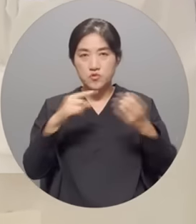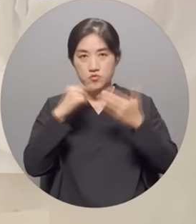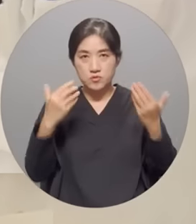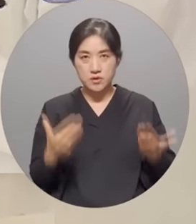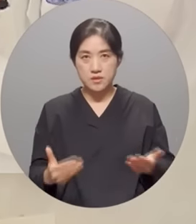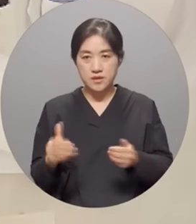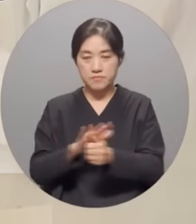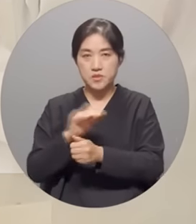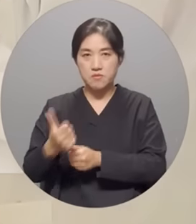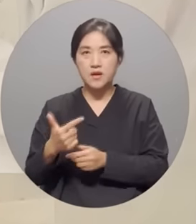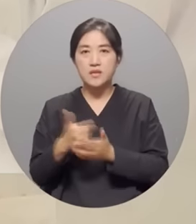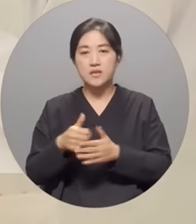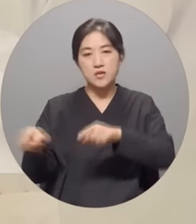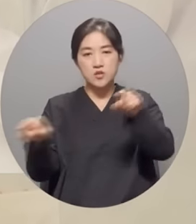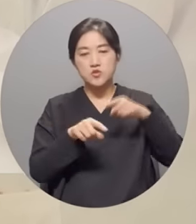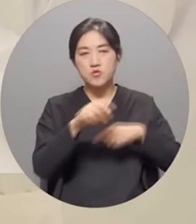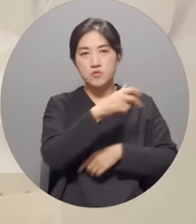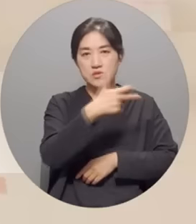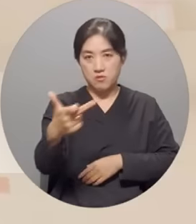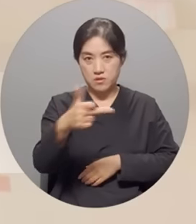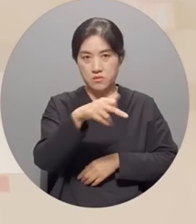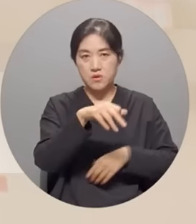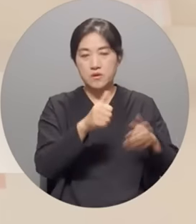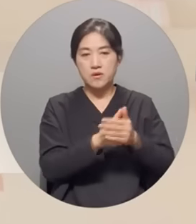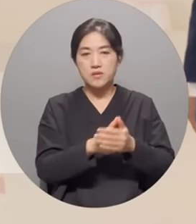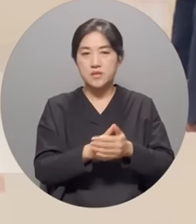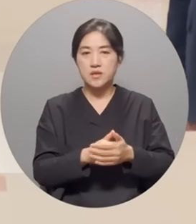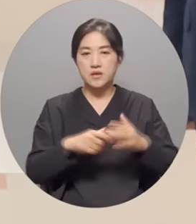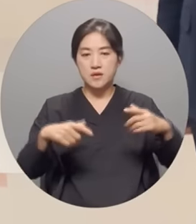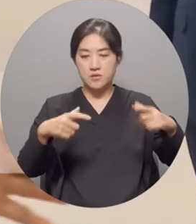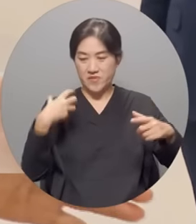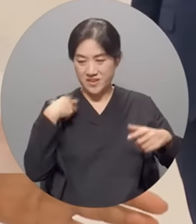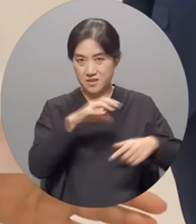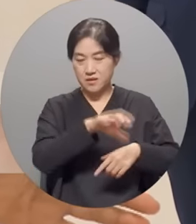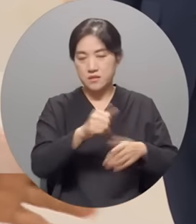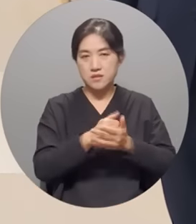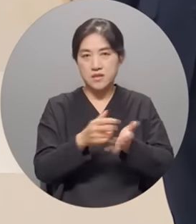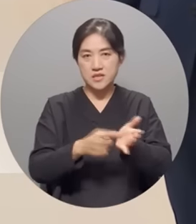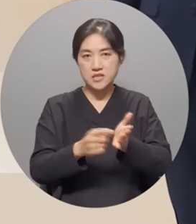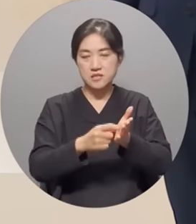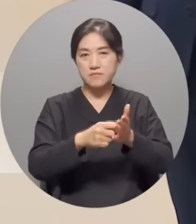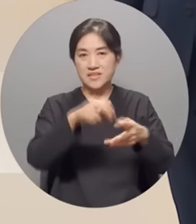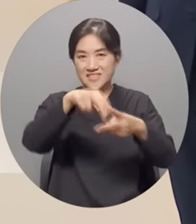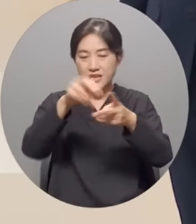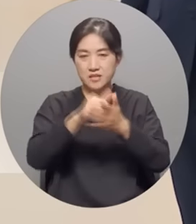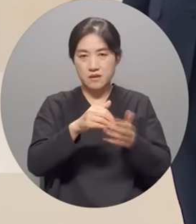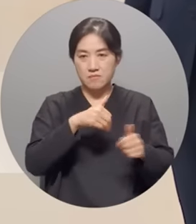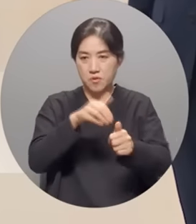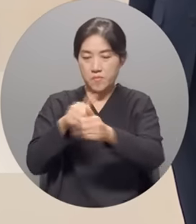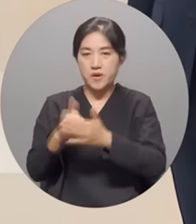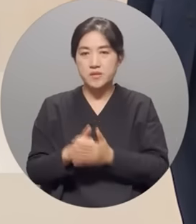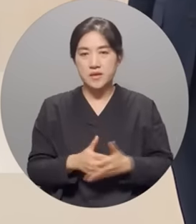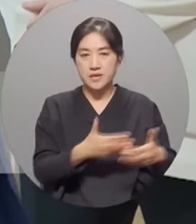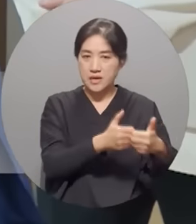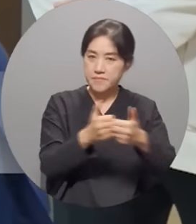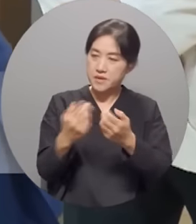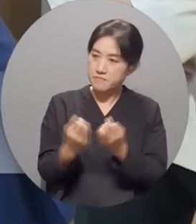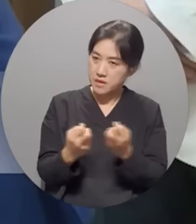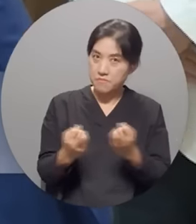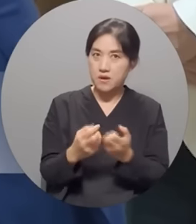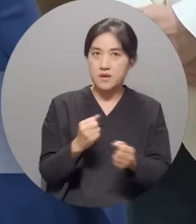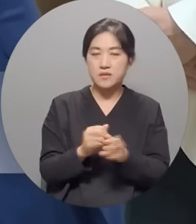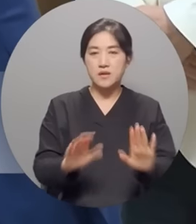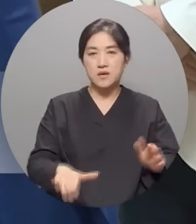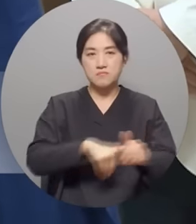비서관들을 전국 17개 광역시도 권역응급의료센터에 급파해 의료진 간담회를 여는 방안을 검토하는 등